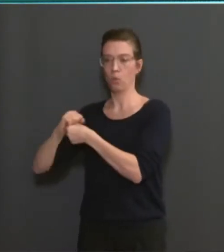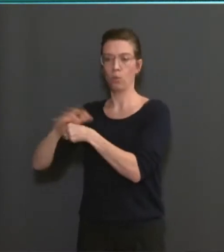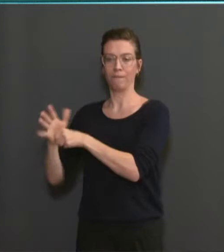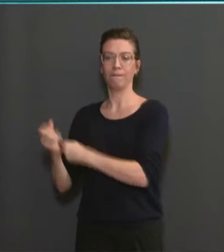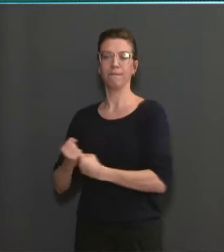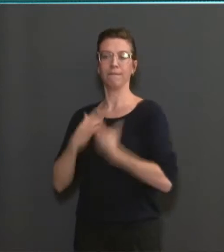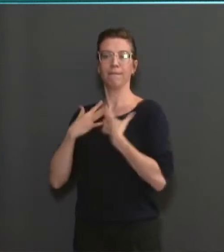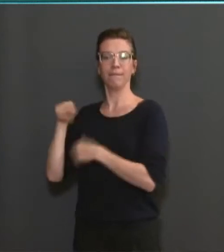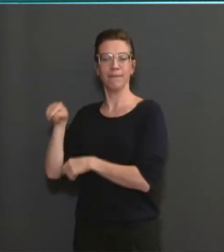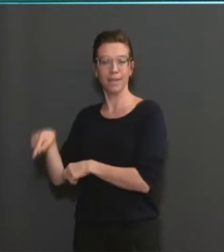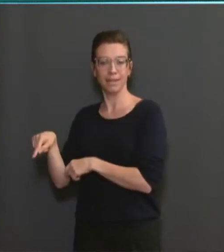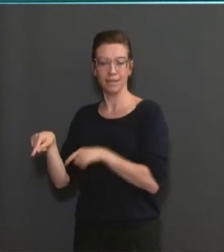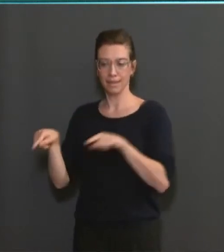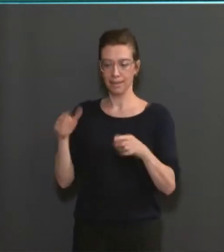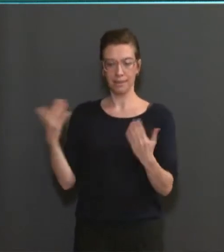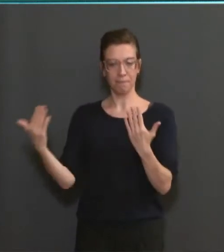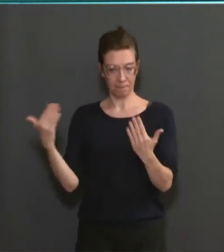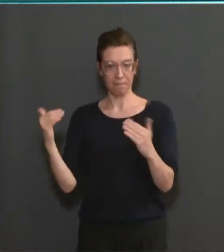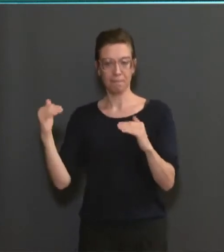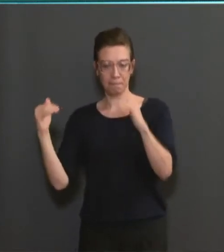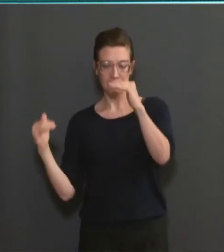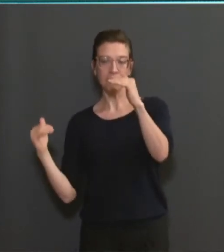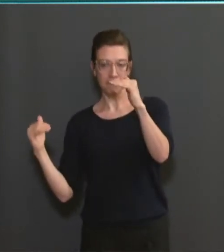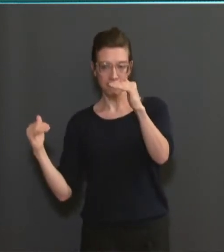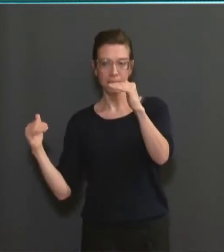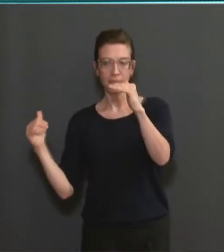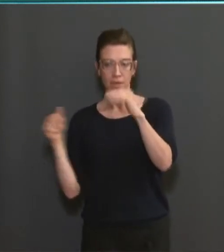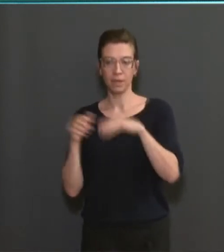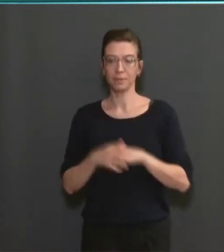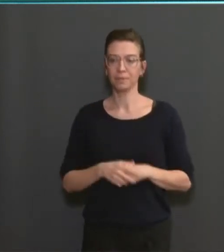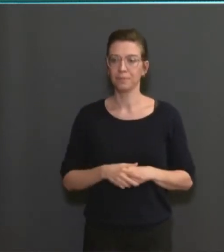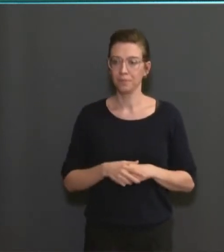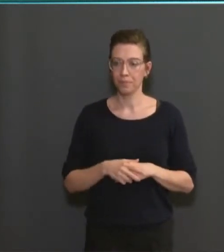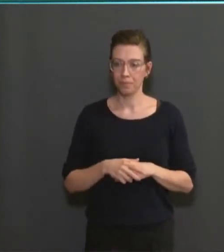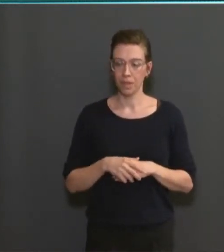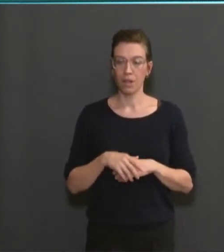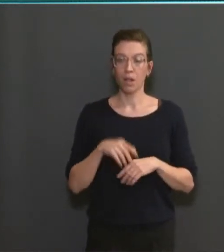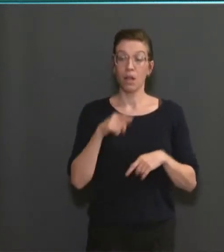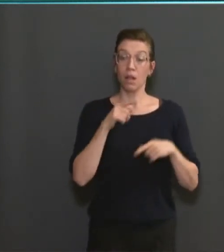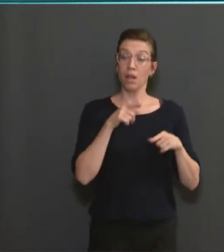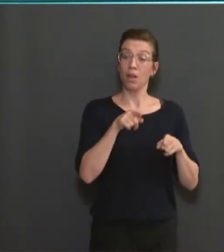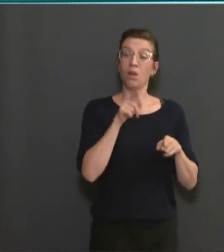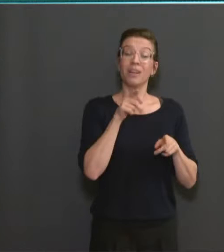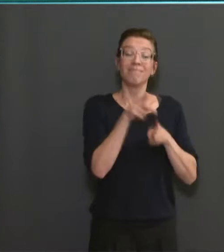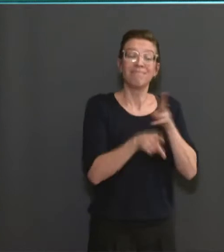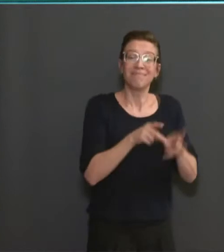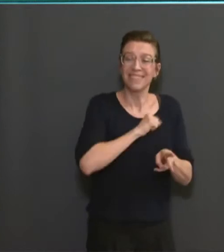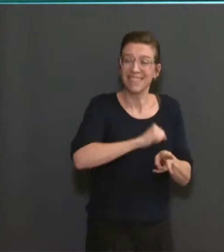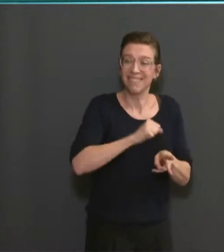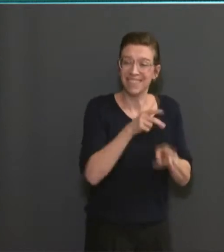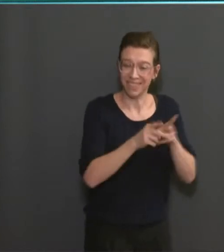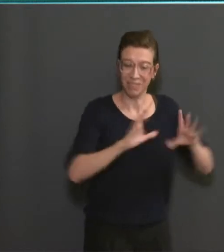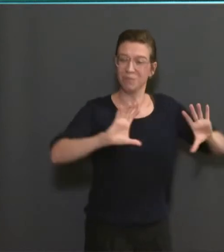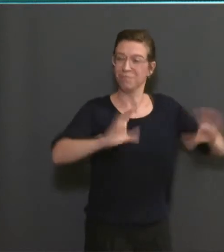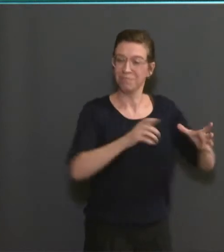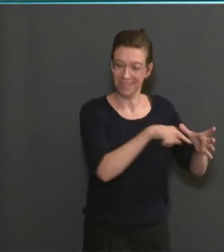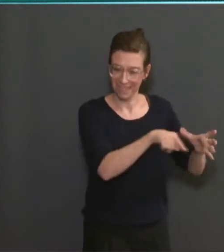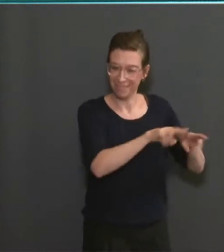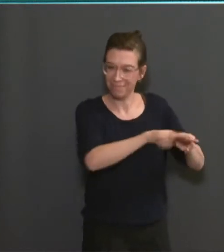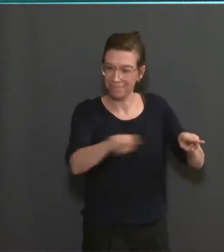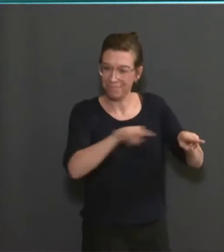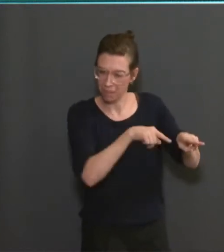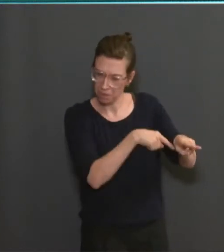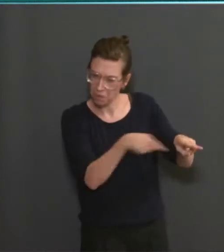Wanneer we specifiek kijken naar de patiënten die op intensieve zorgen terechtkomen, zien we ook hier dat het profiel